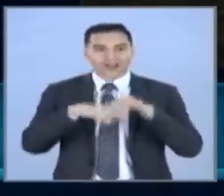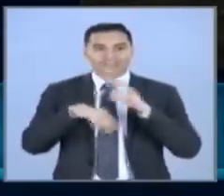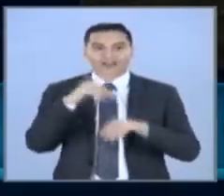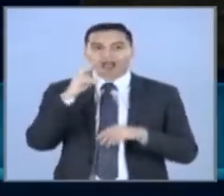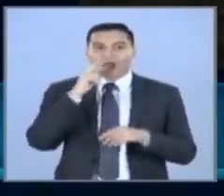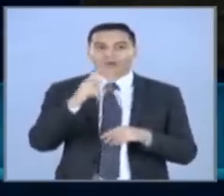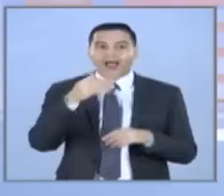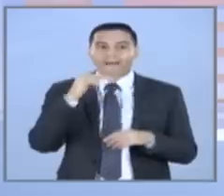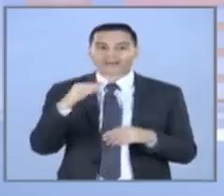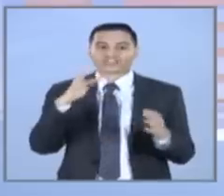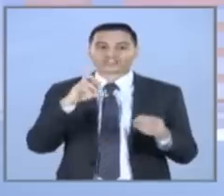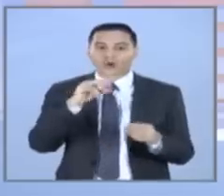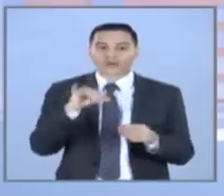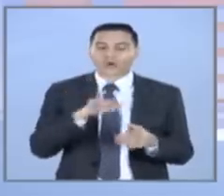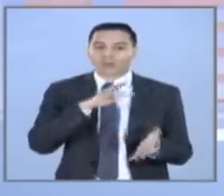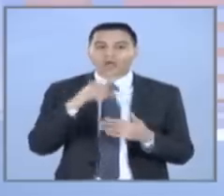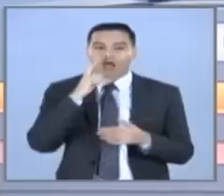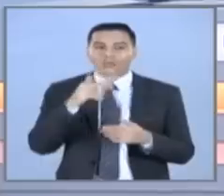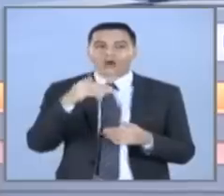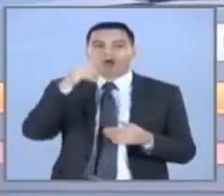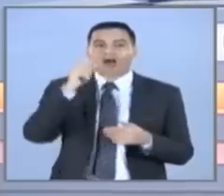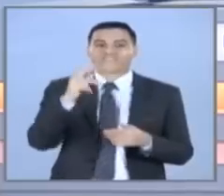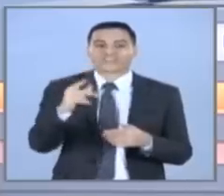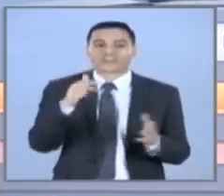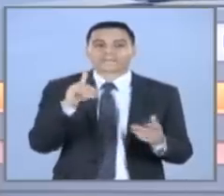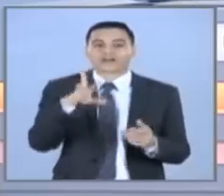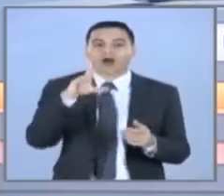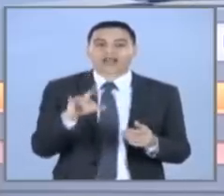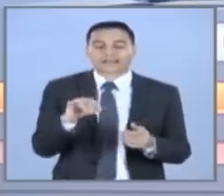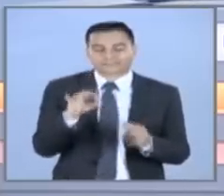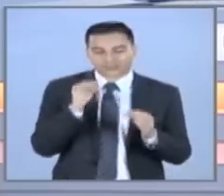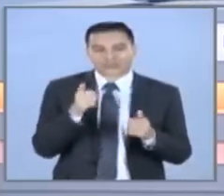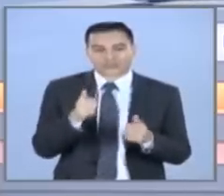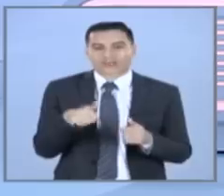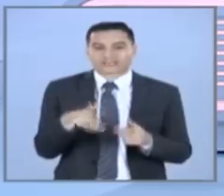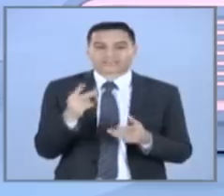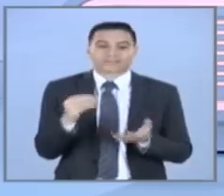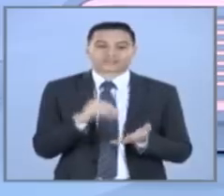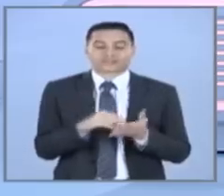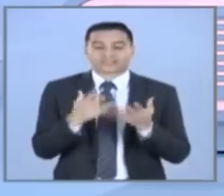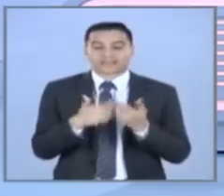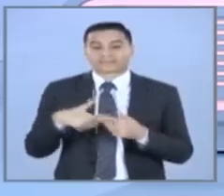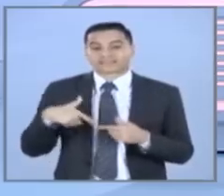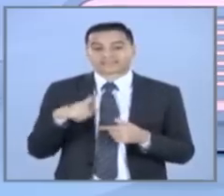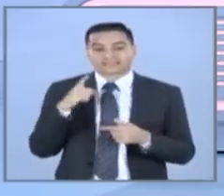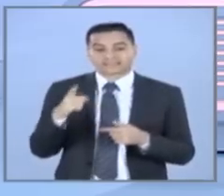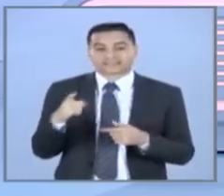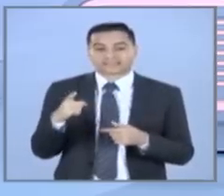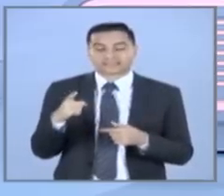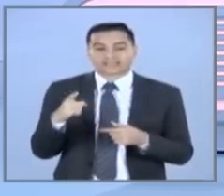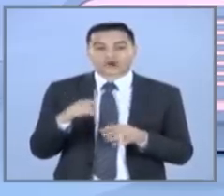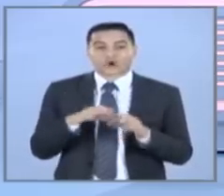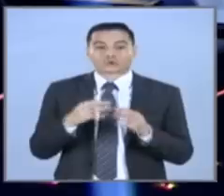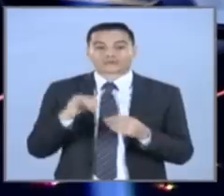احمد شوقي ولا هتقولوا حافظ ابراهيم. كويس، هي 26 نقطة. النتيجة 60